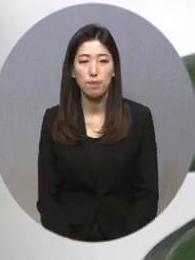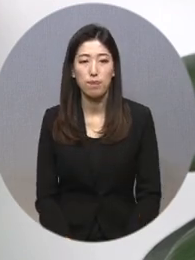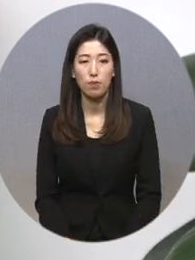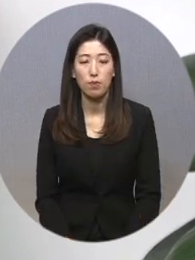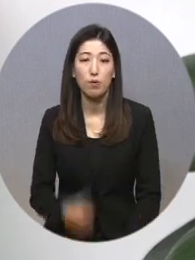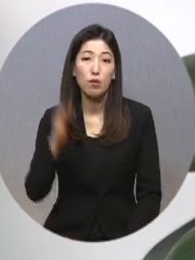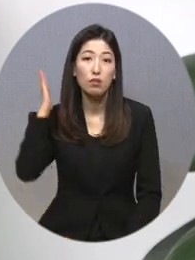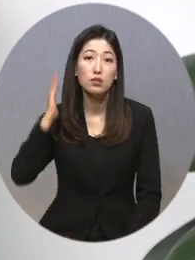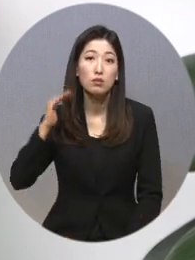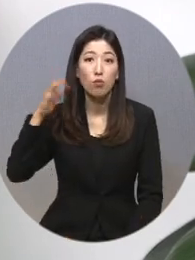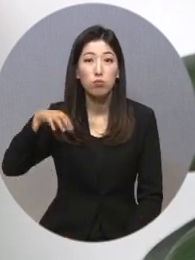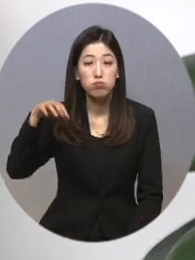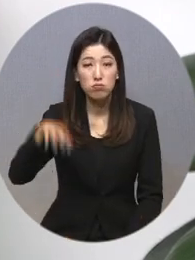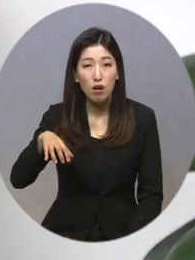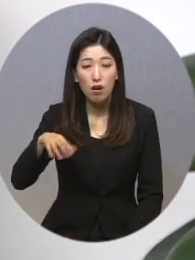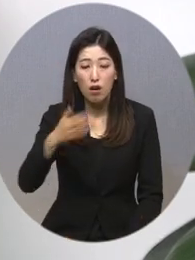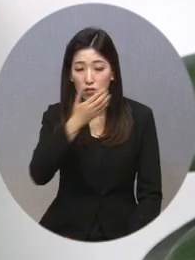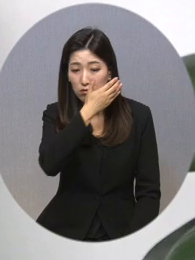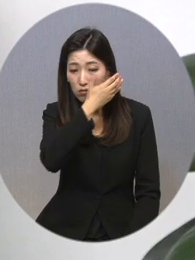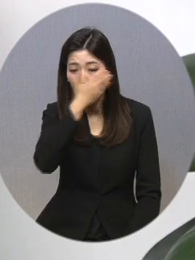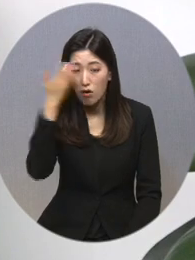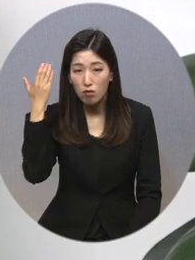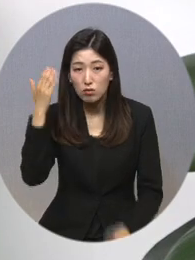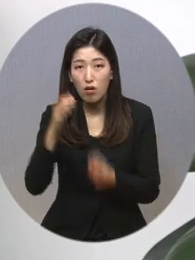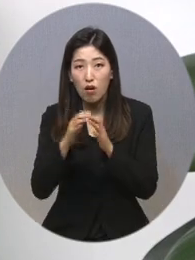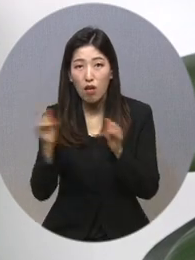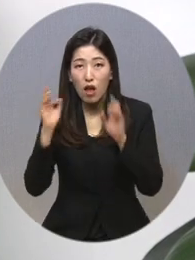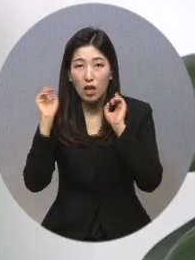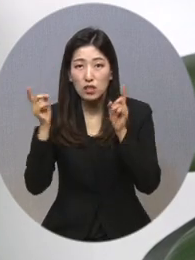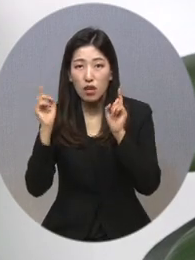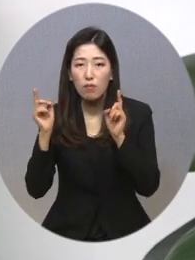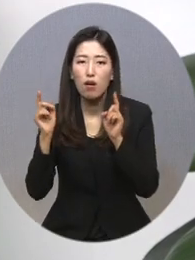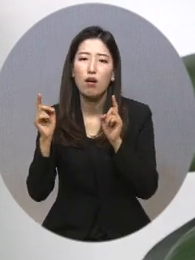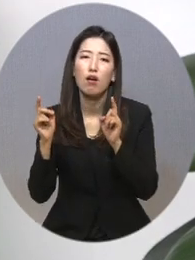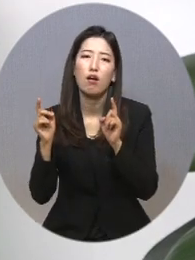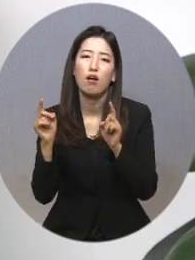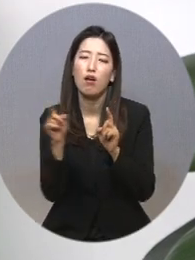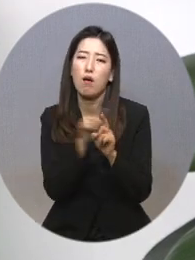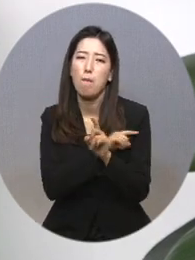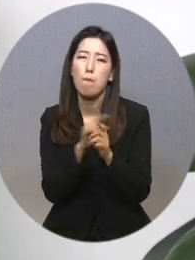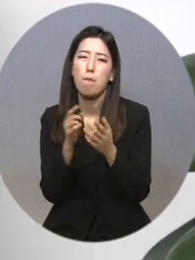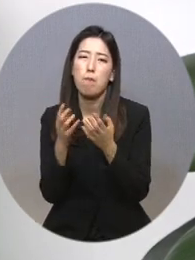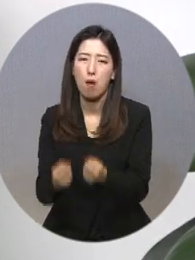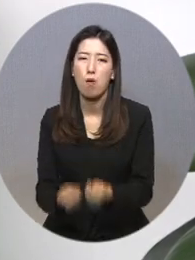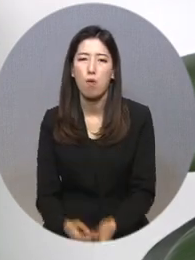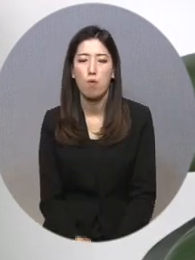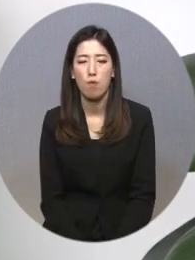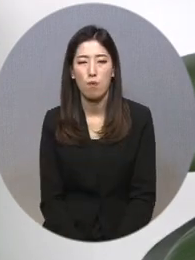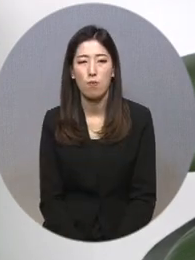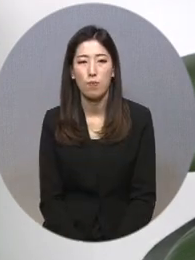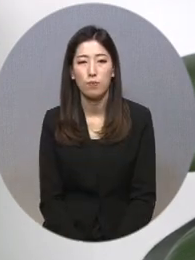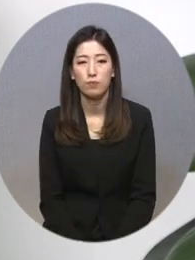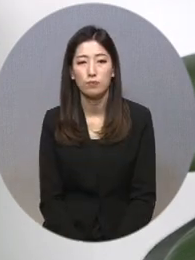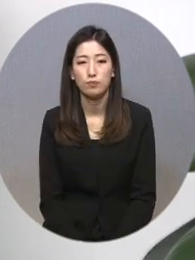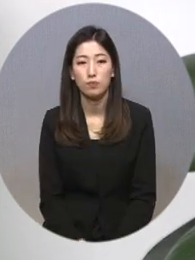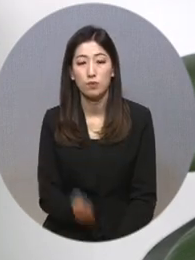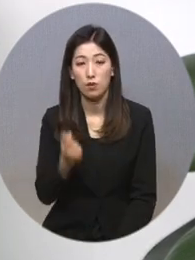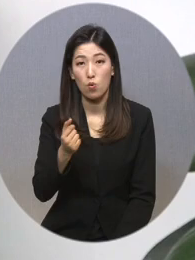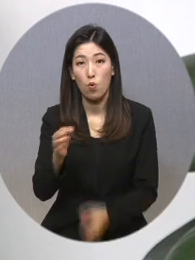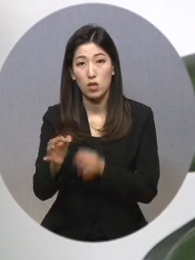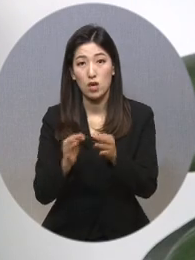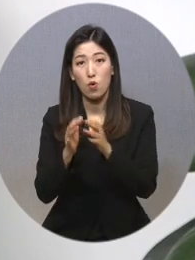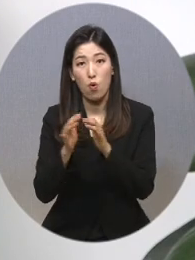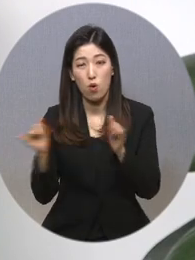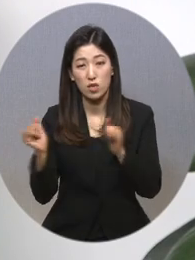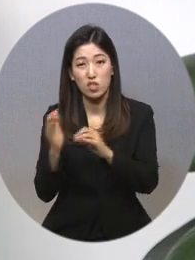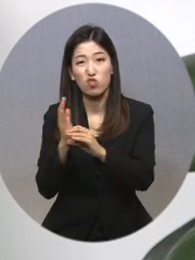무엇보다 젊은 청년의 실업률이 아주 높습니다. 그리고 소상공인 중심의